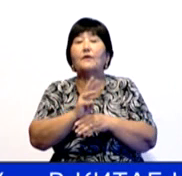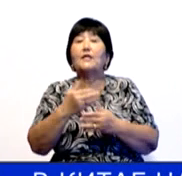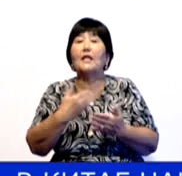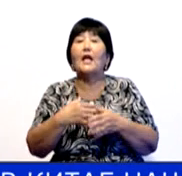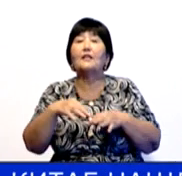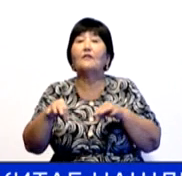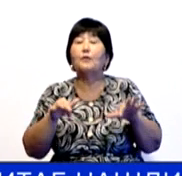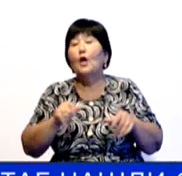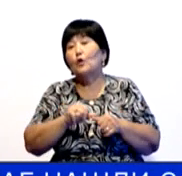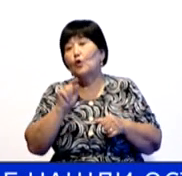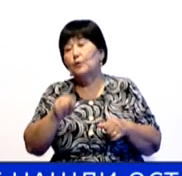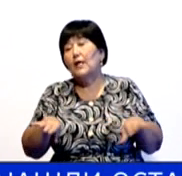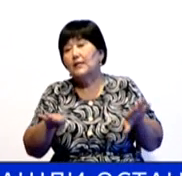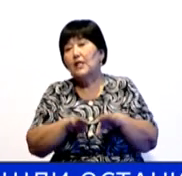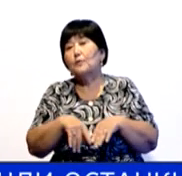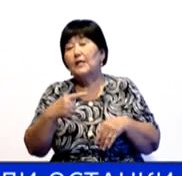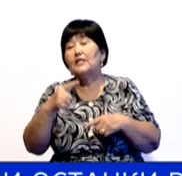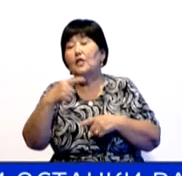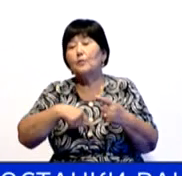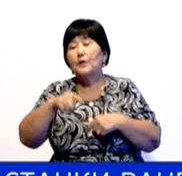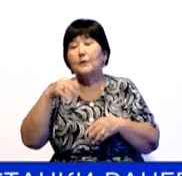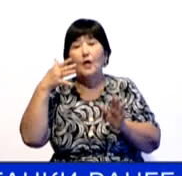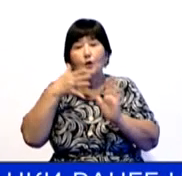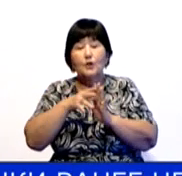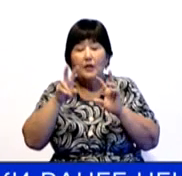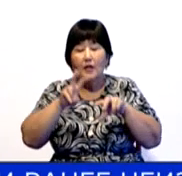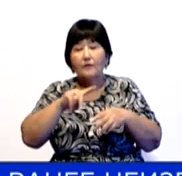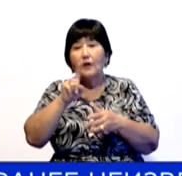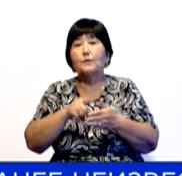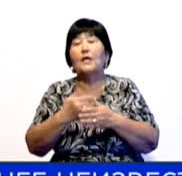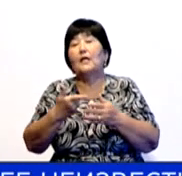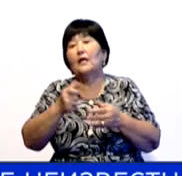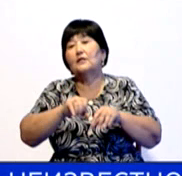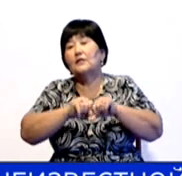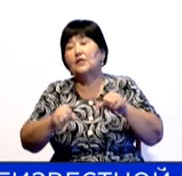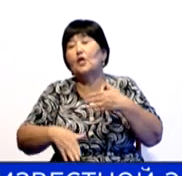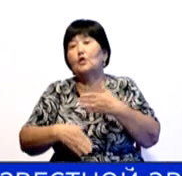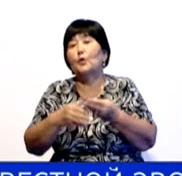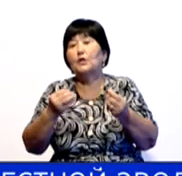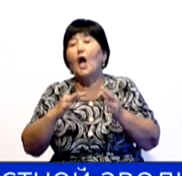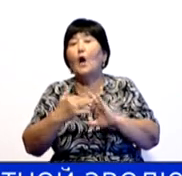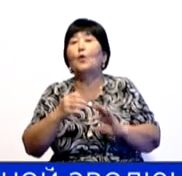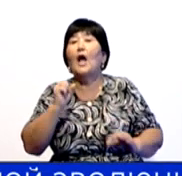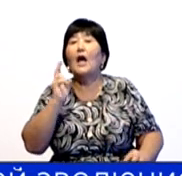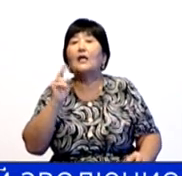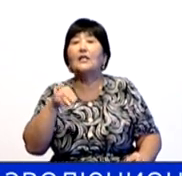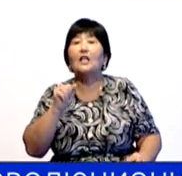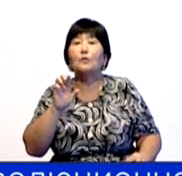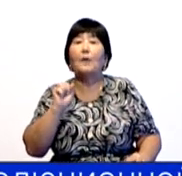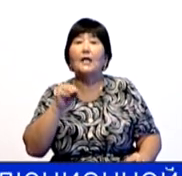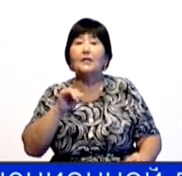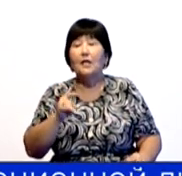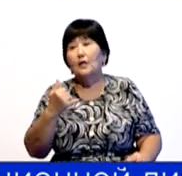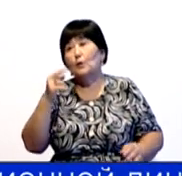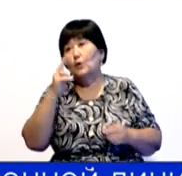данного проекта. Кроме того, совместно с одним из предпринимателей изучается вопрос прокладки газовых сетей за счет спонсорских средств в ауле Ахтам-Батыр. В этом году